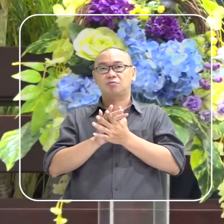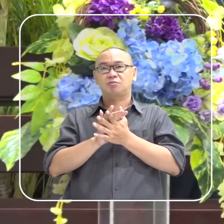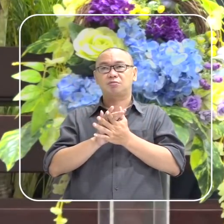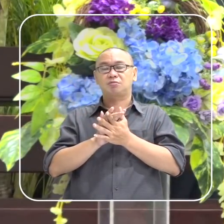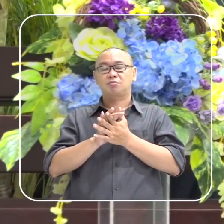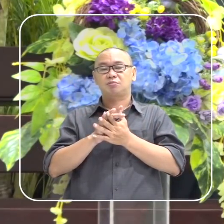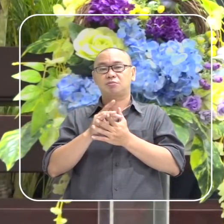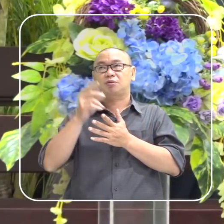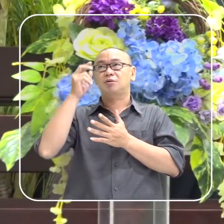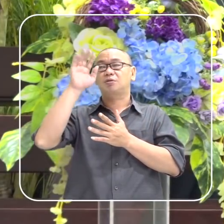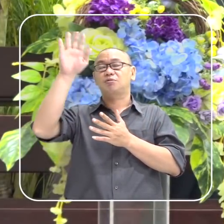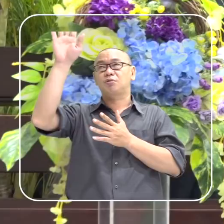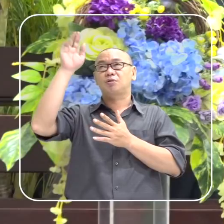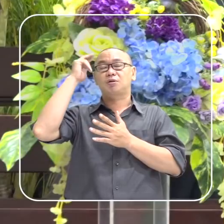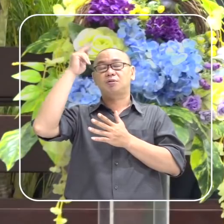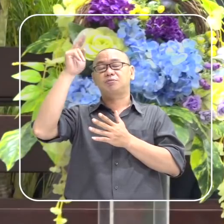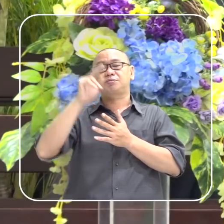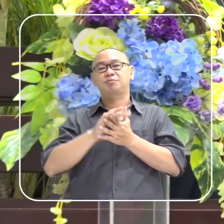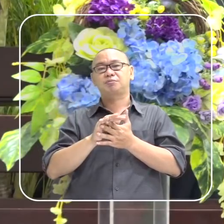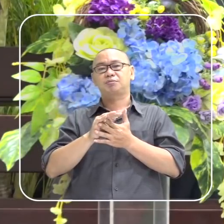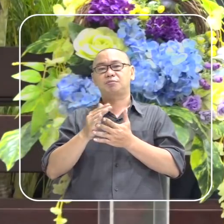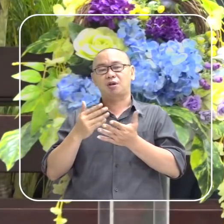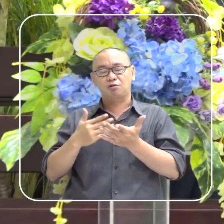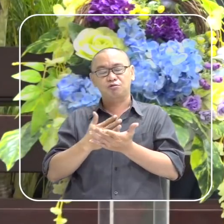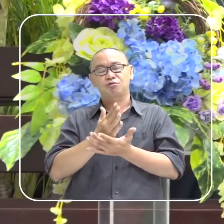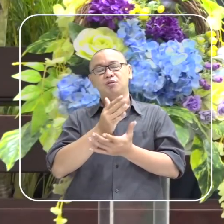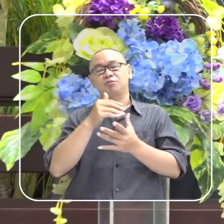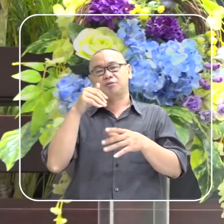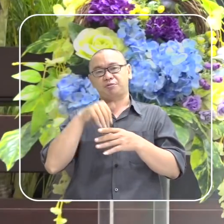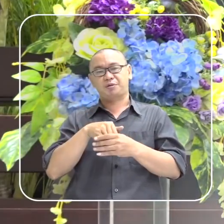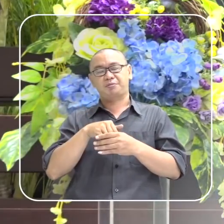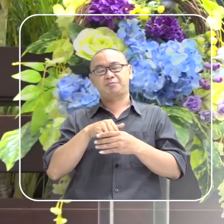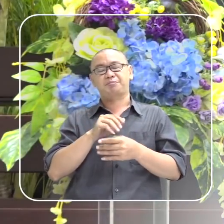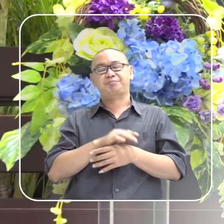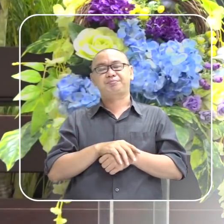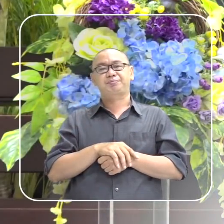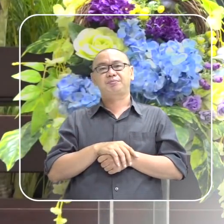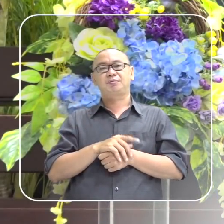kita pada Tuhan melalui persembahan.